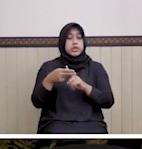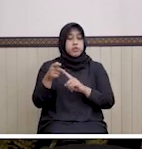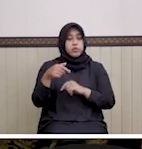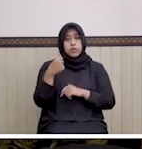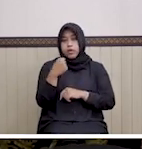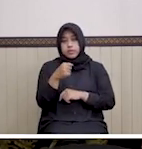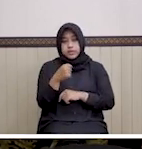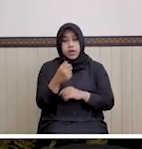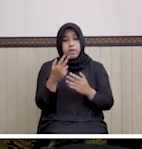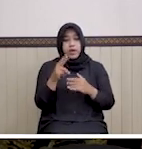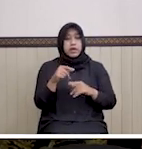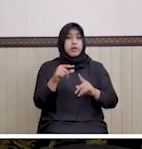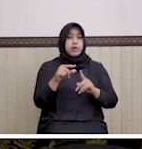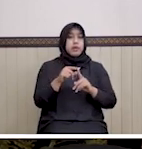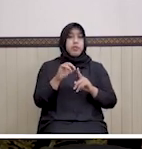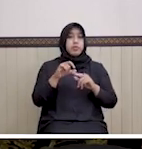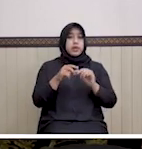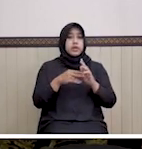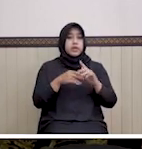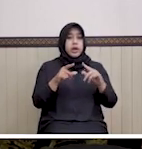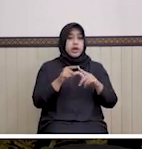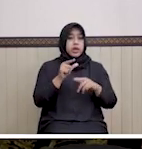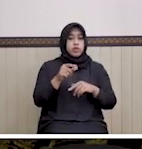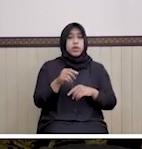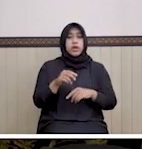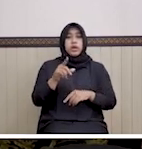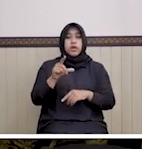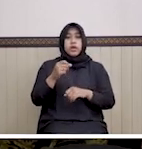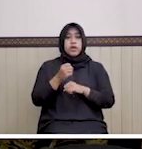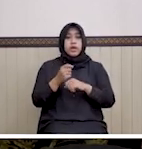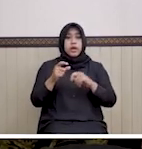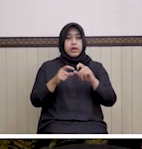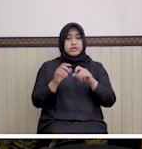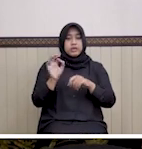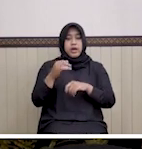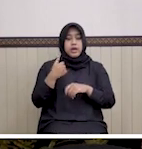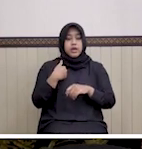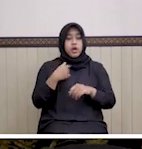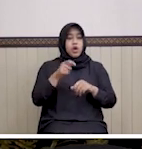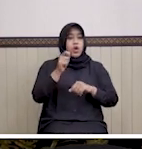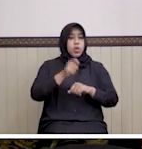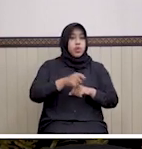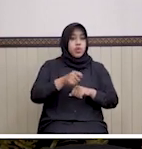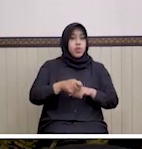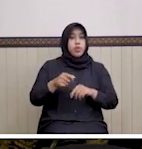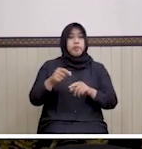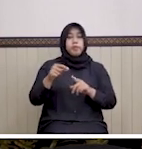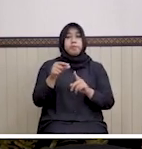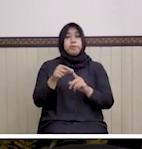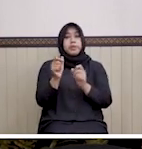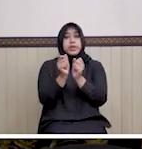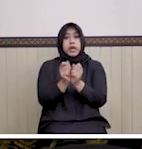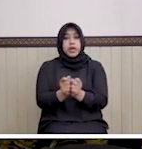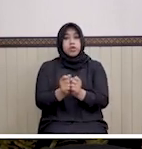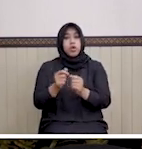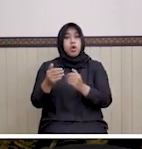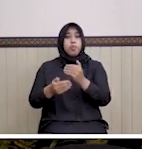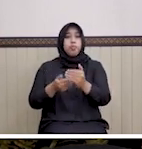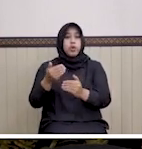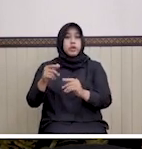apalagi pidana pidana itu legalized nggak ada nggak ada dalam hukum pidana itu progressive